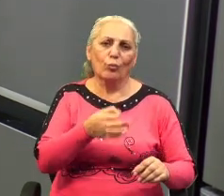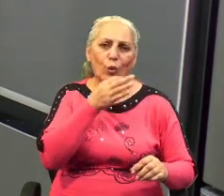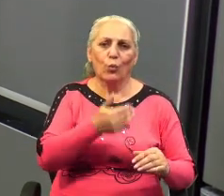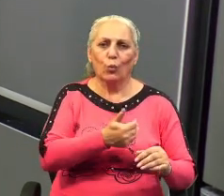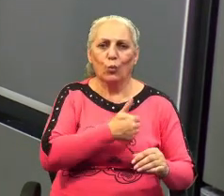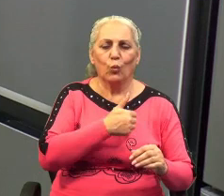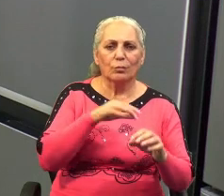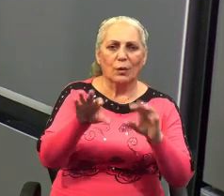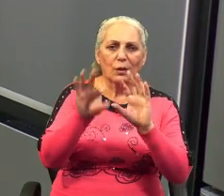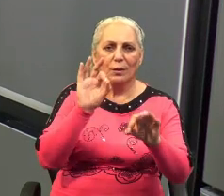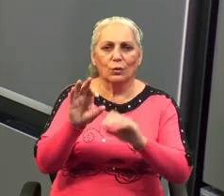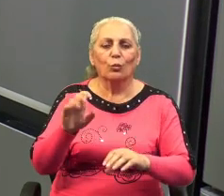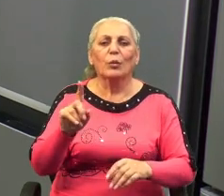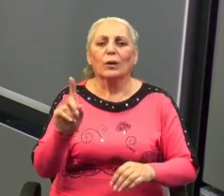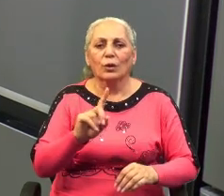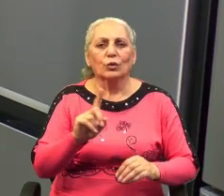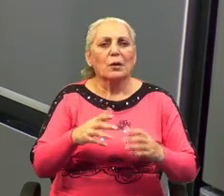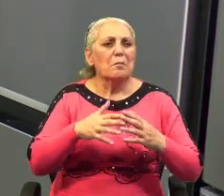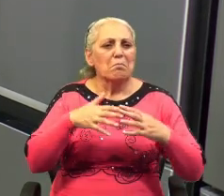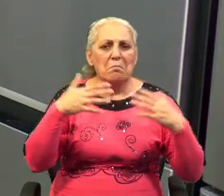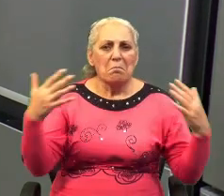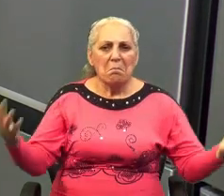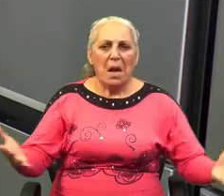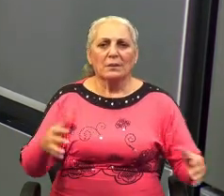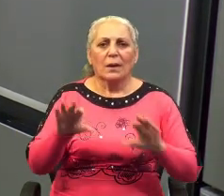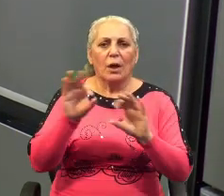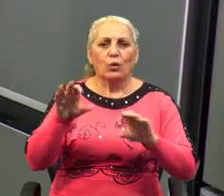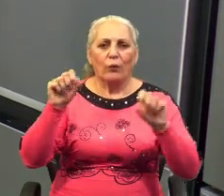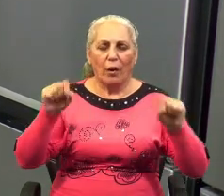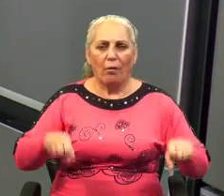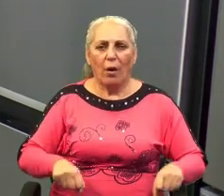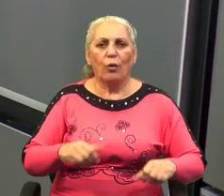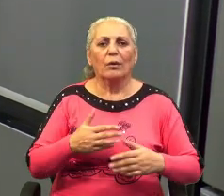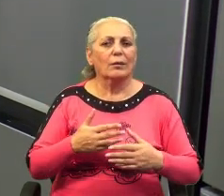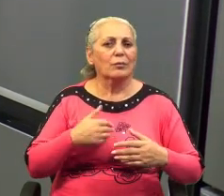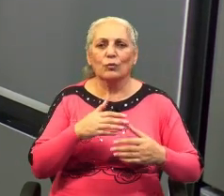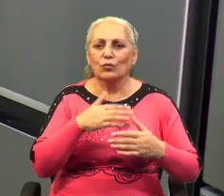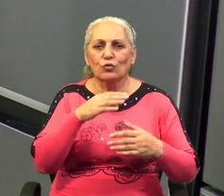ընտրելու հնարավորությունները շատ մեծ էին, մեծ հաճույքով կարելի